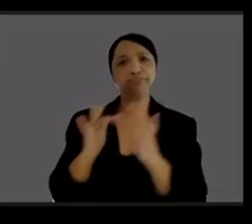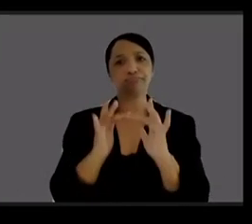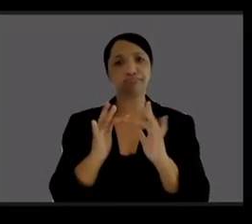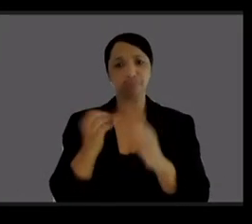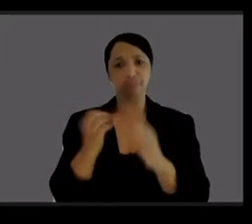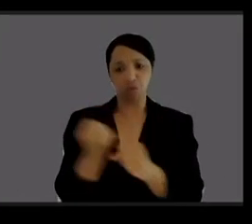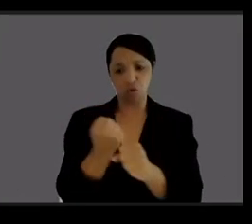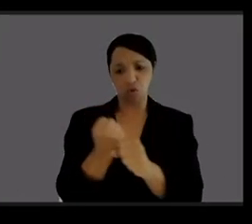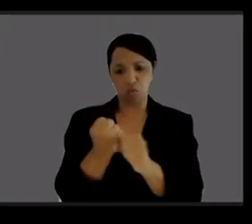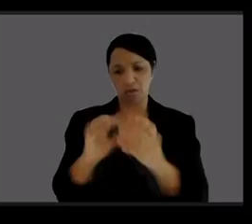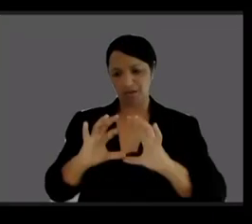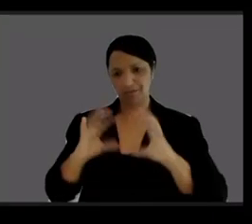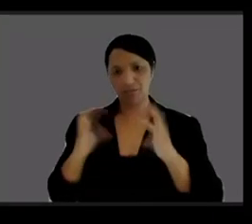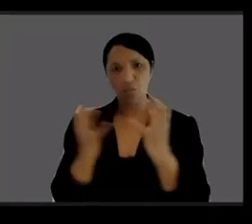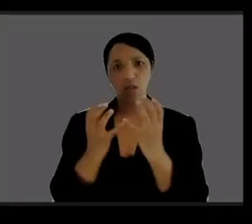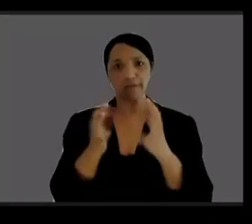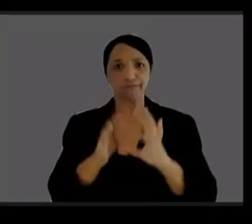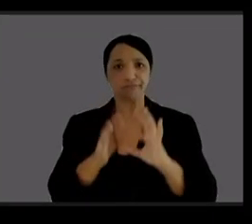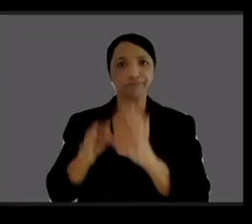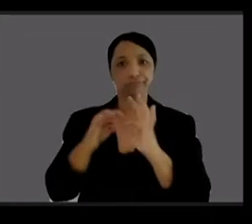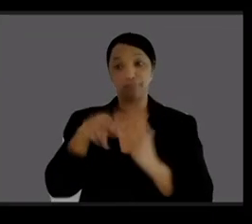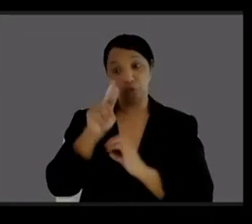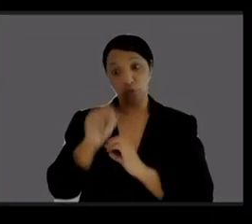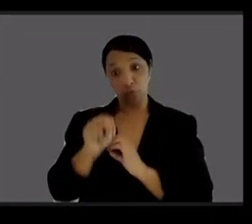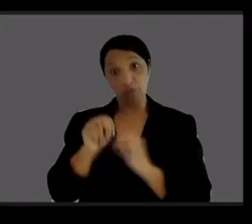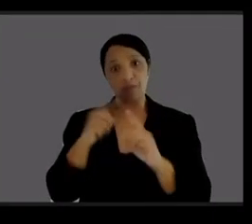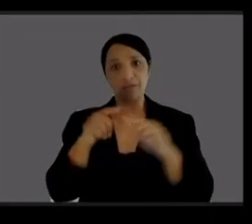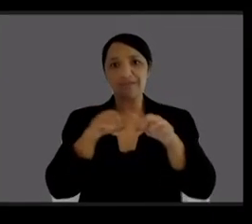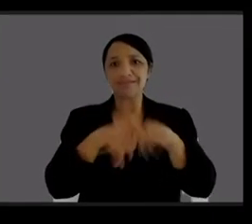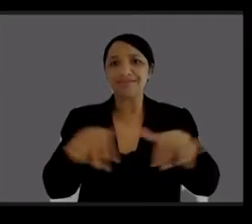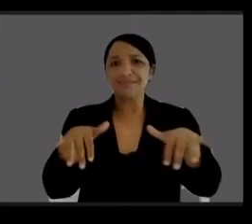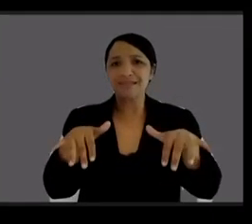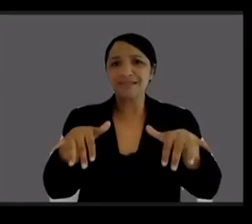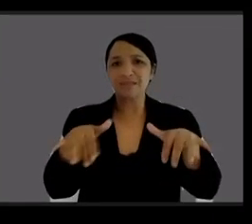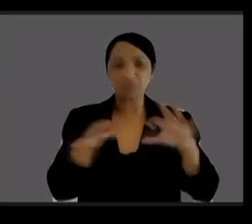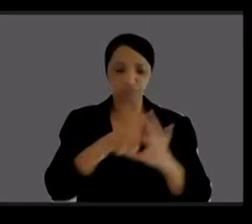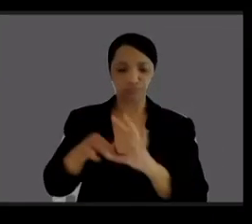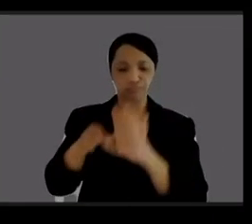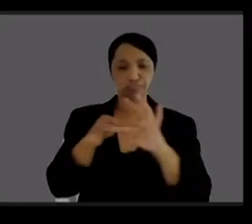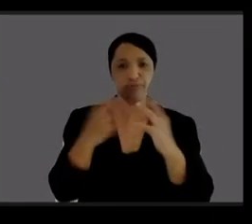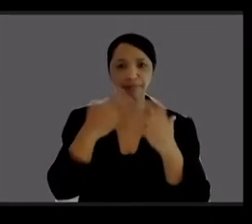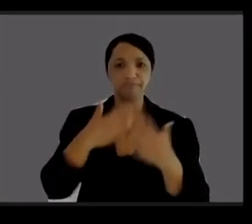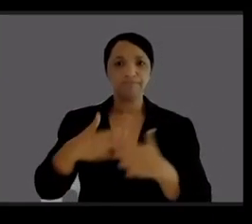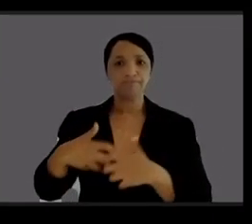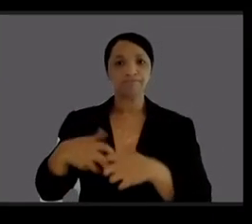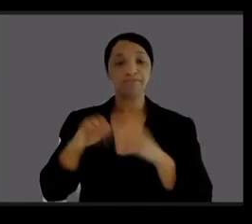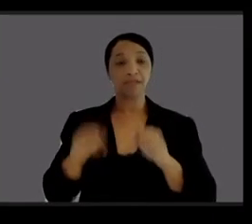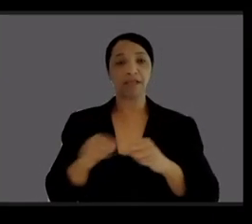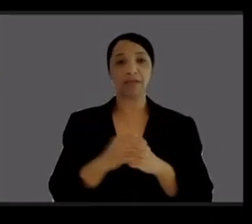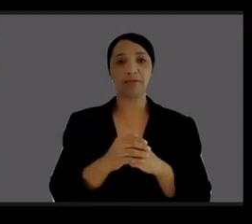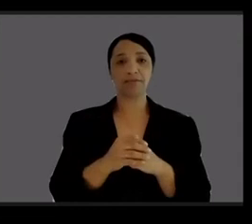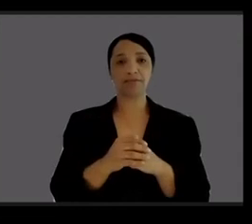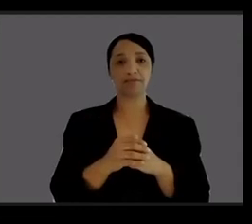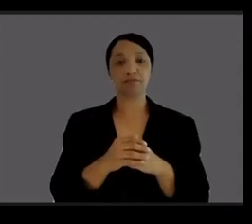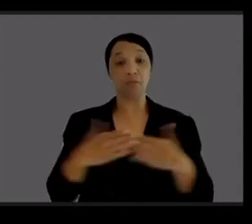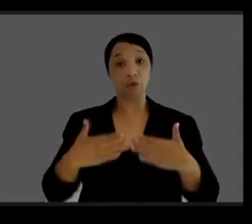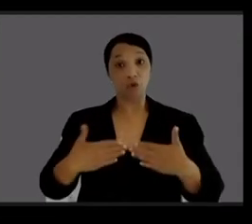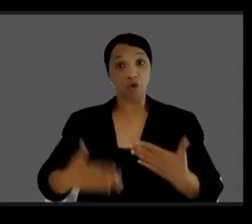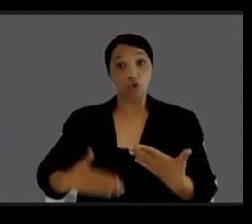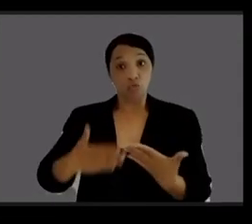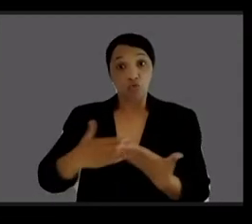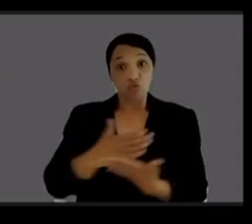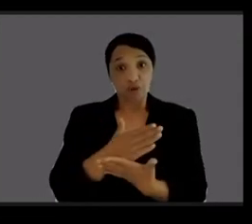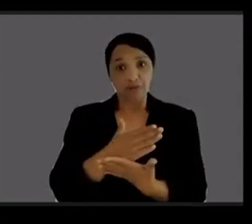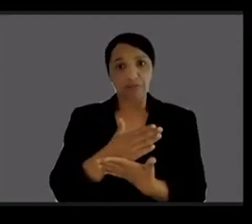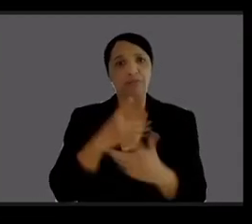联合国系统内外的工作。第三，从根本上来说，我们需要加强数字合作中